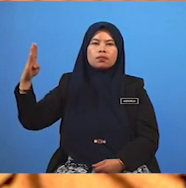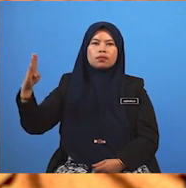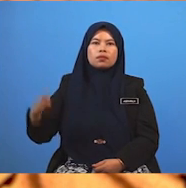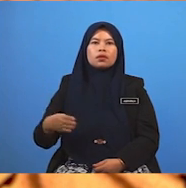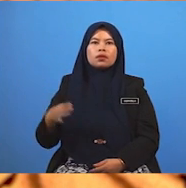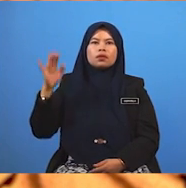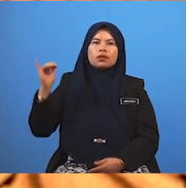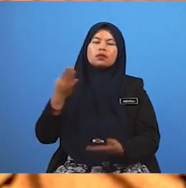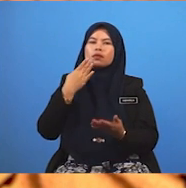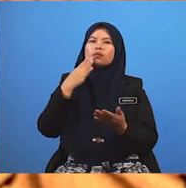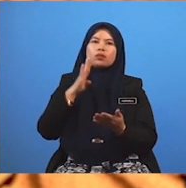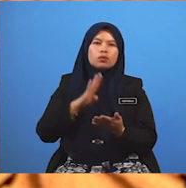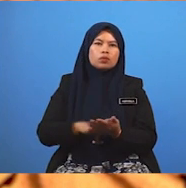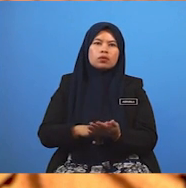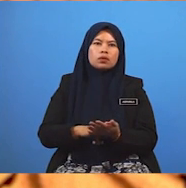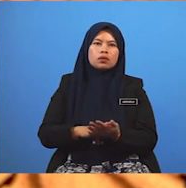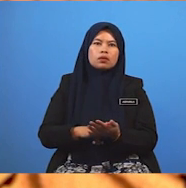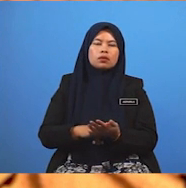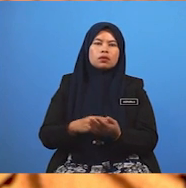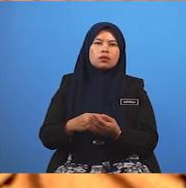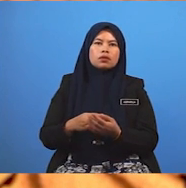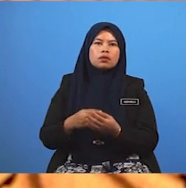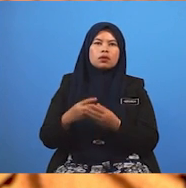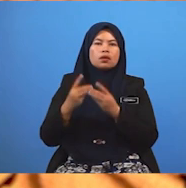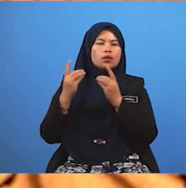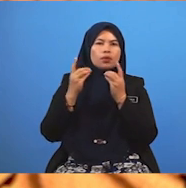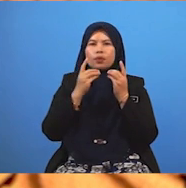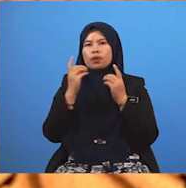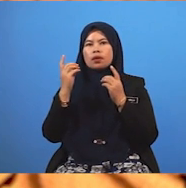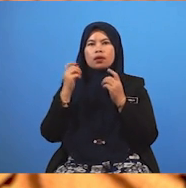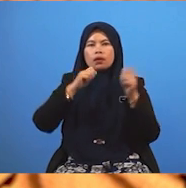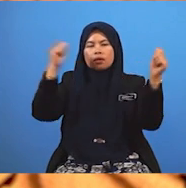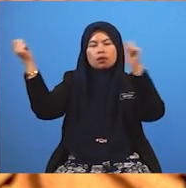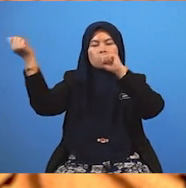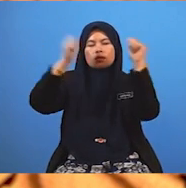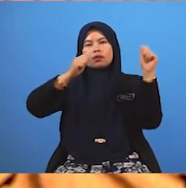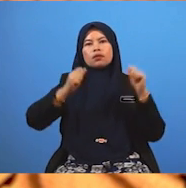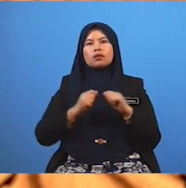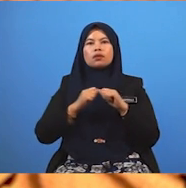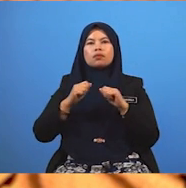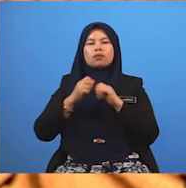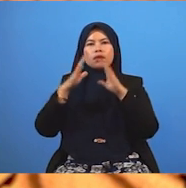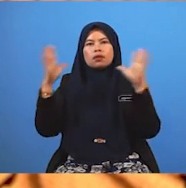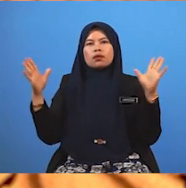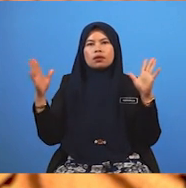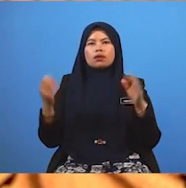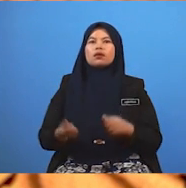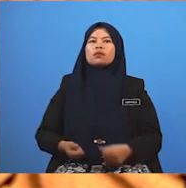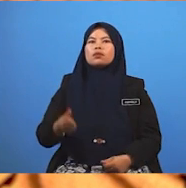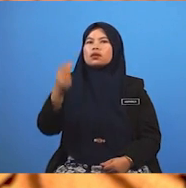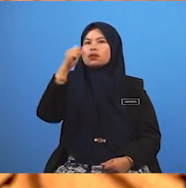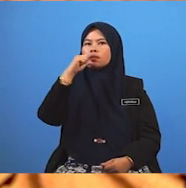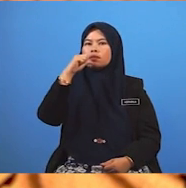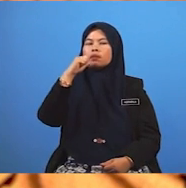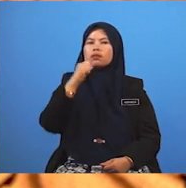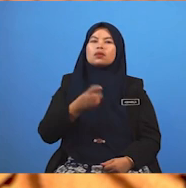dengan tiupan angin yang membakar dan diberi minuman dari air yang panas